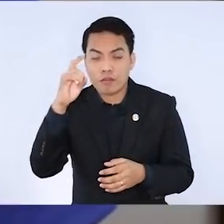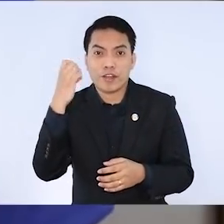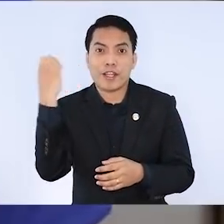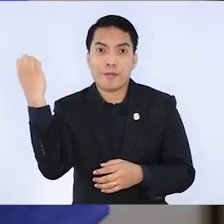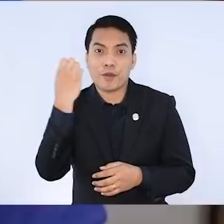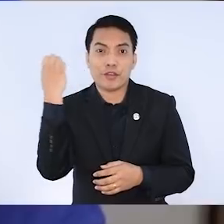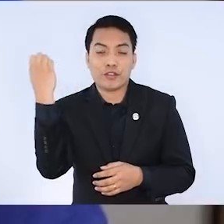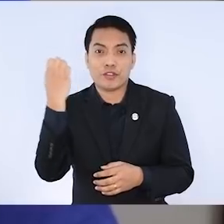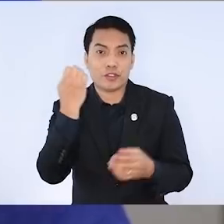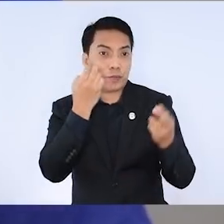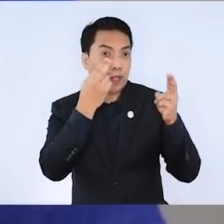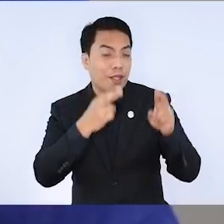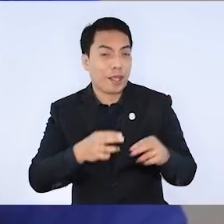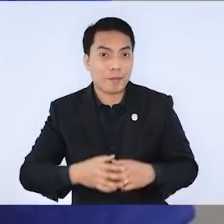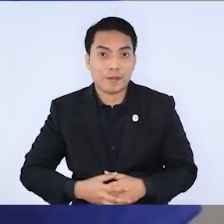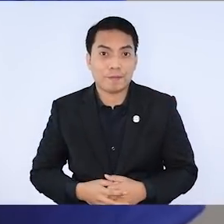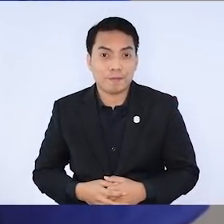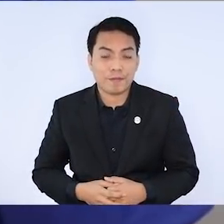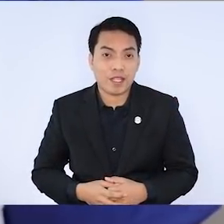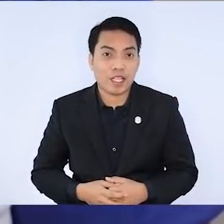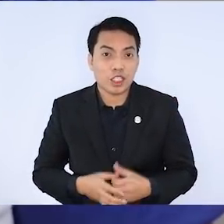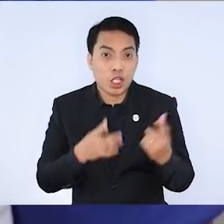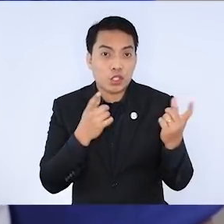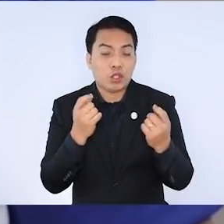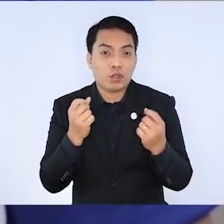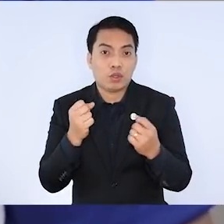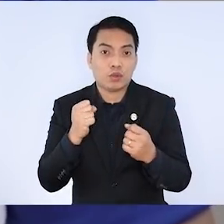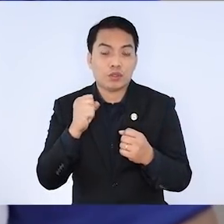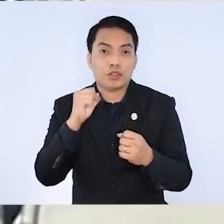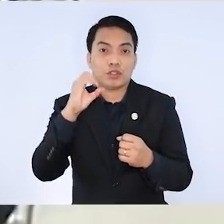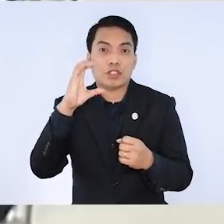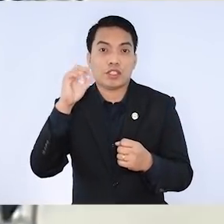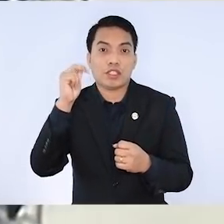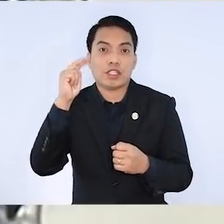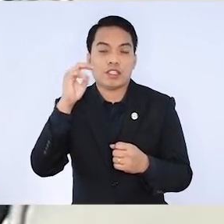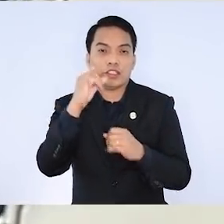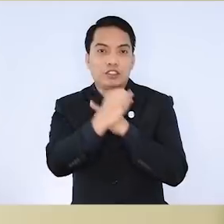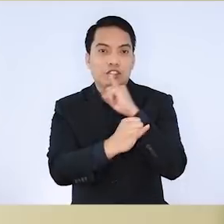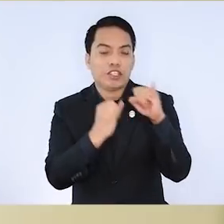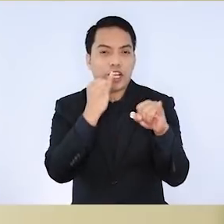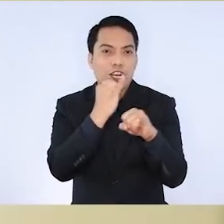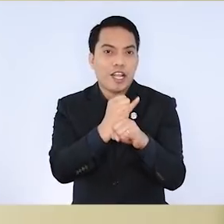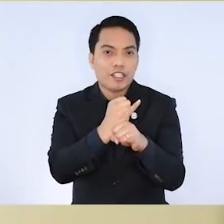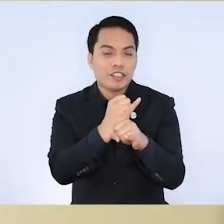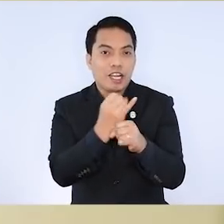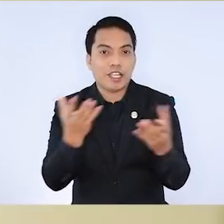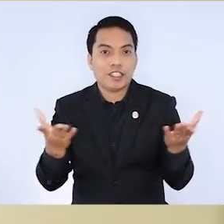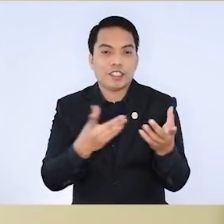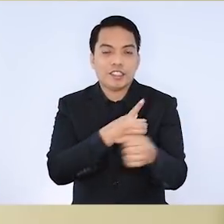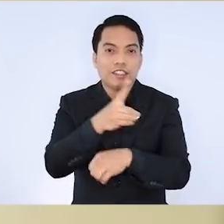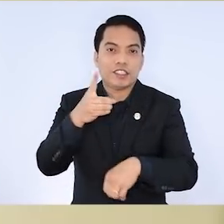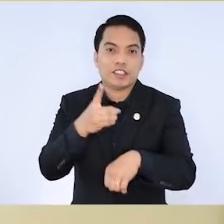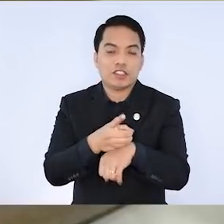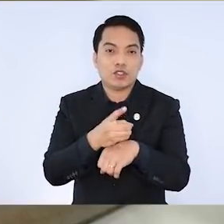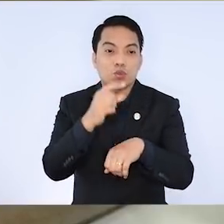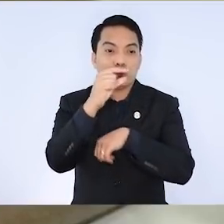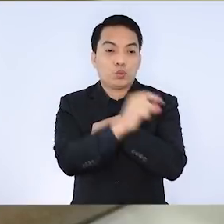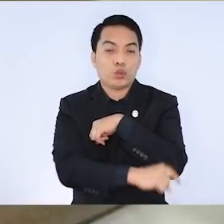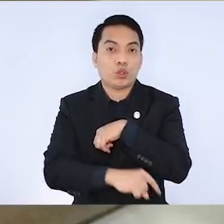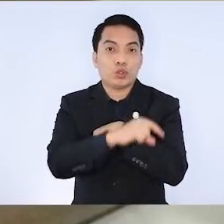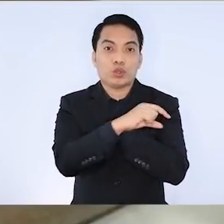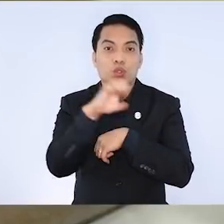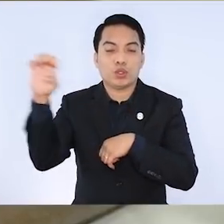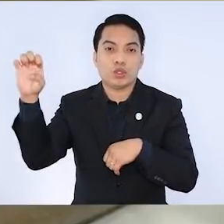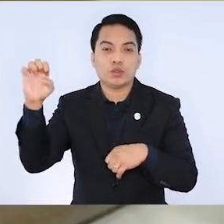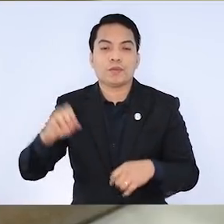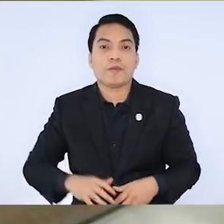mga pangyayari, isinagawa ng Society of Communicators o SCAN dito sa distrito ng Quezon East ang